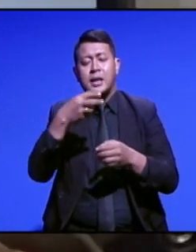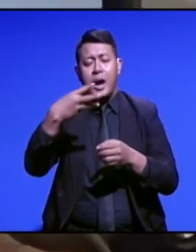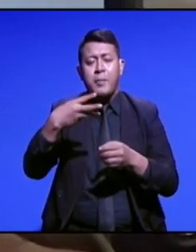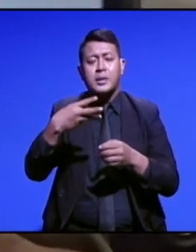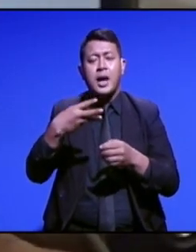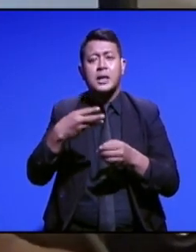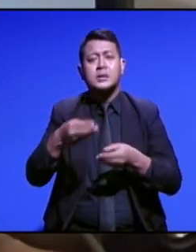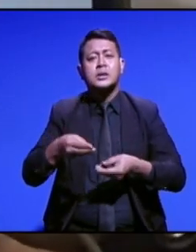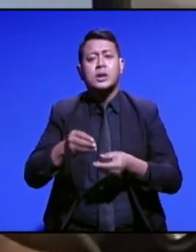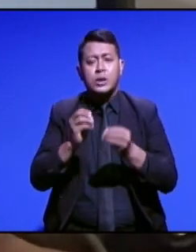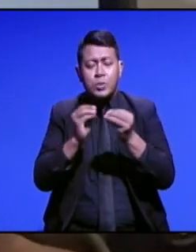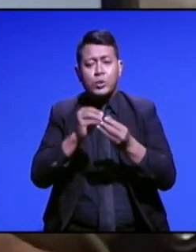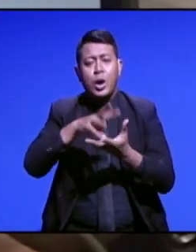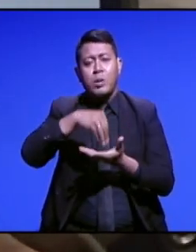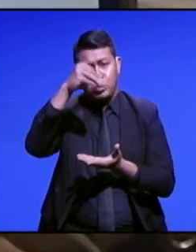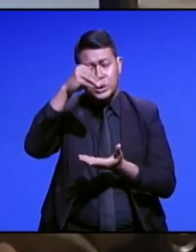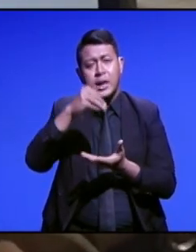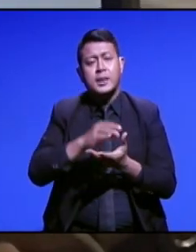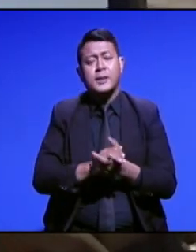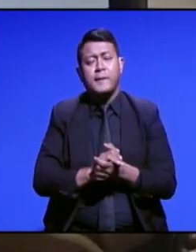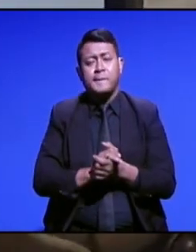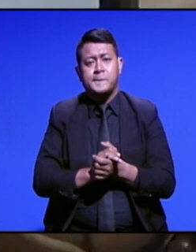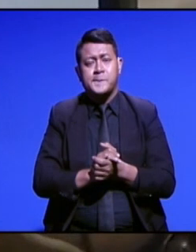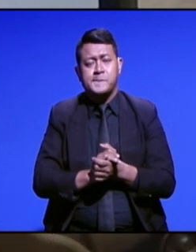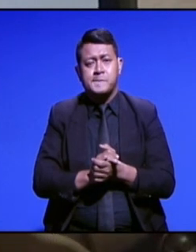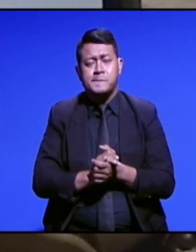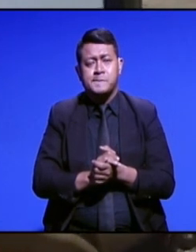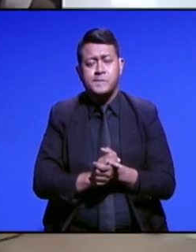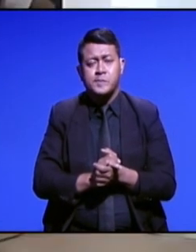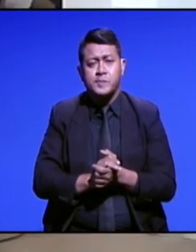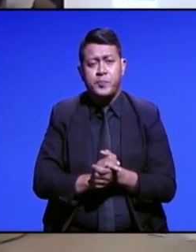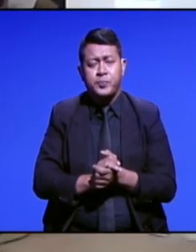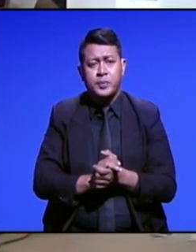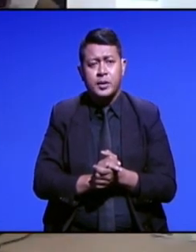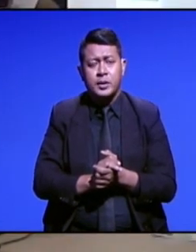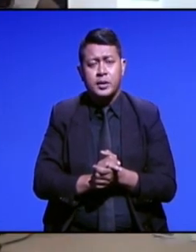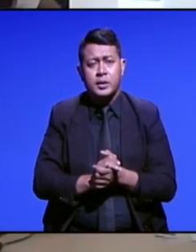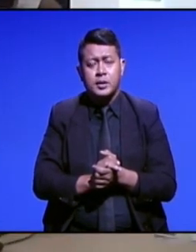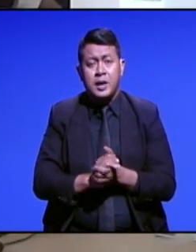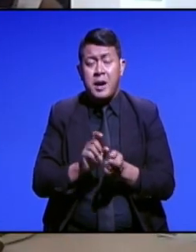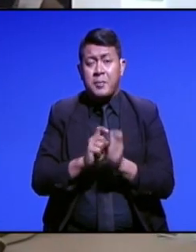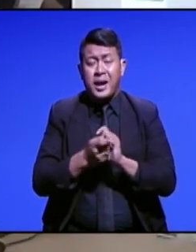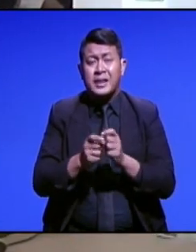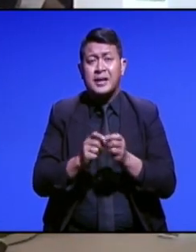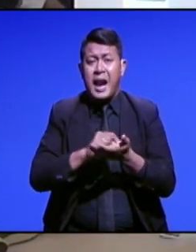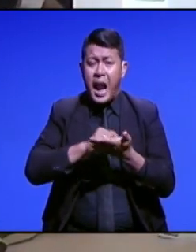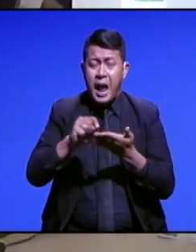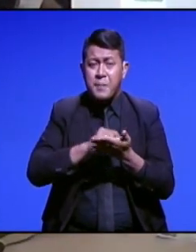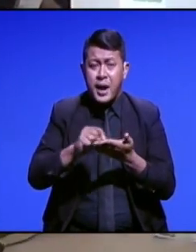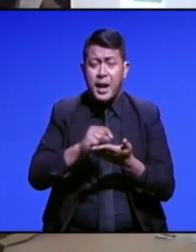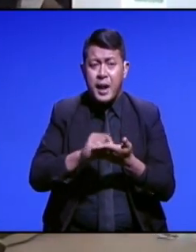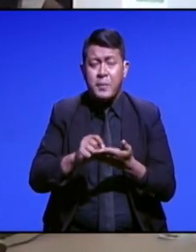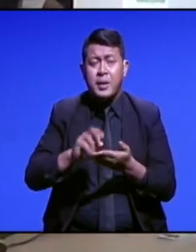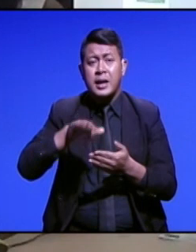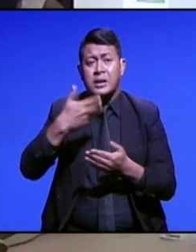bahan ujian EPTA disiapkan oleh masing-masing sekolah, daerah, atau wilayah. Pergantian istilah dan mekanisme kembali